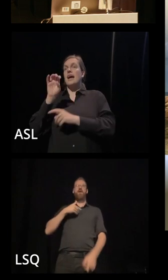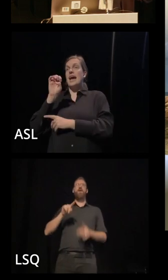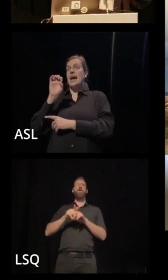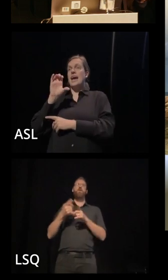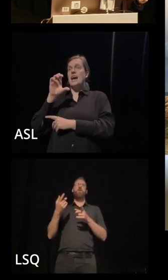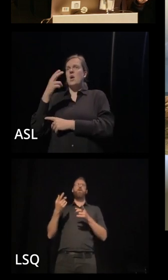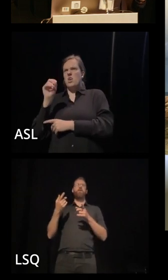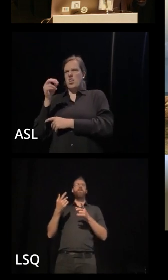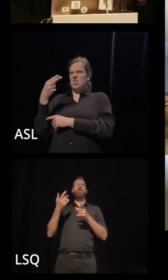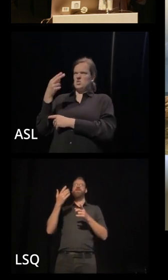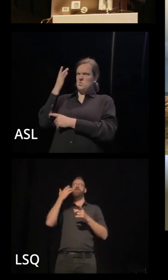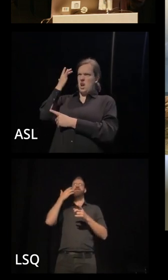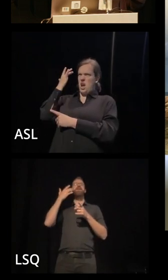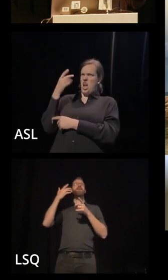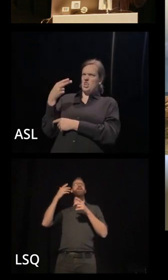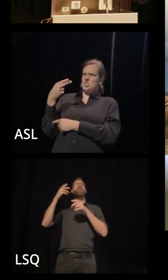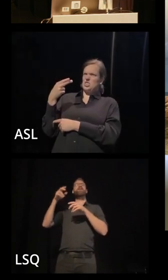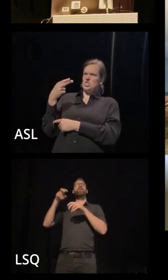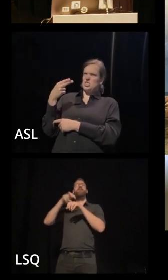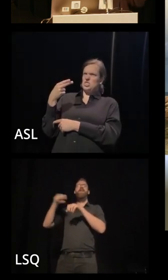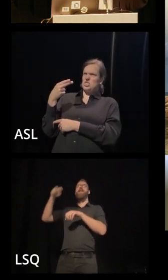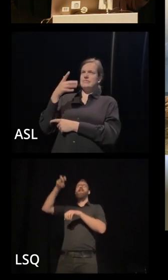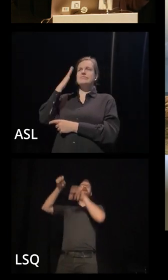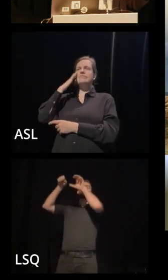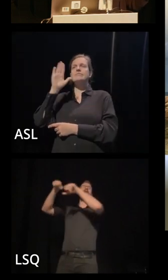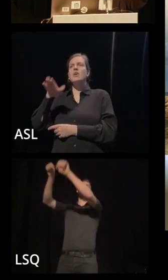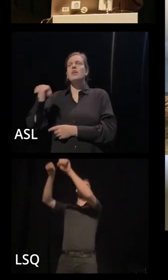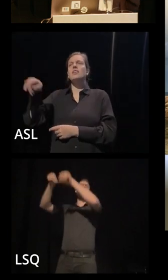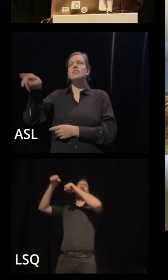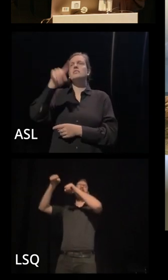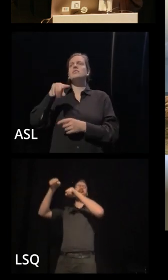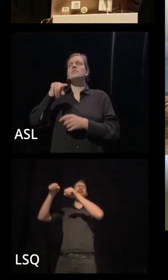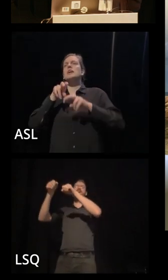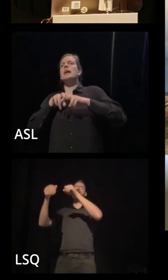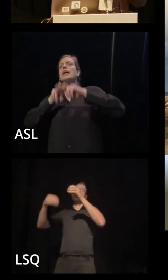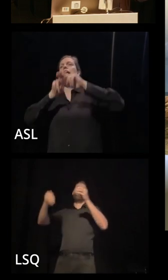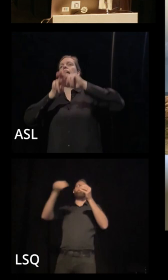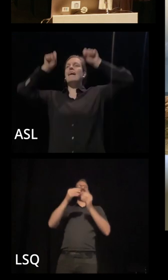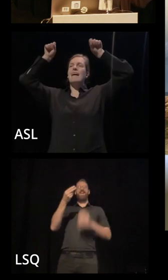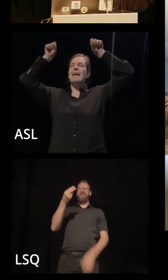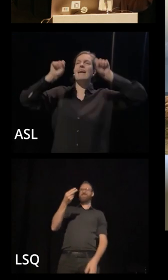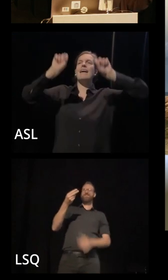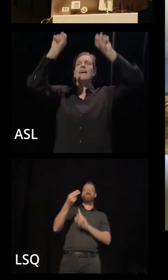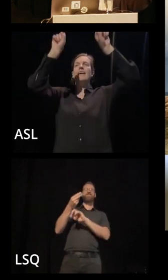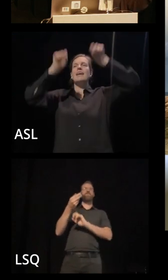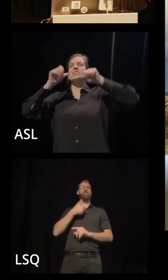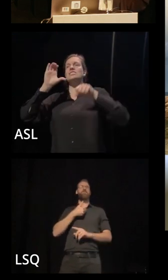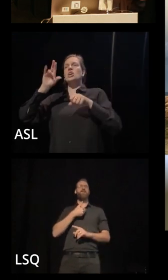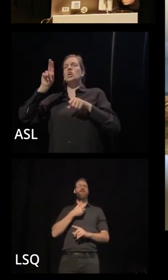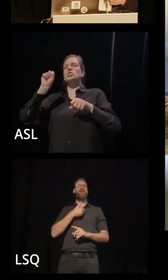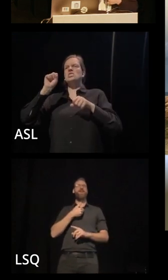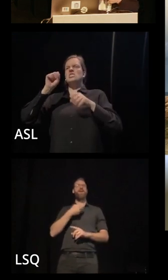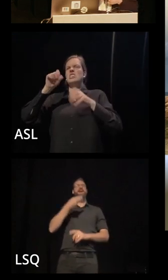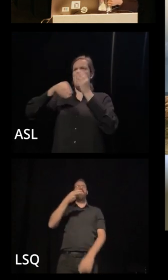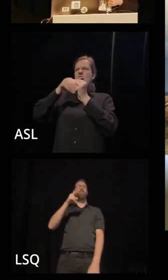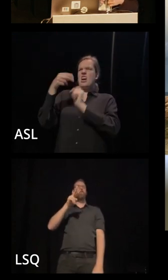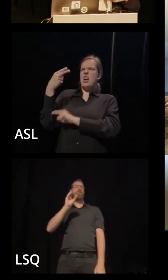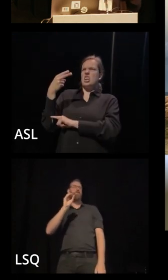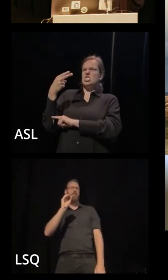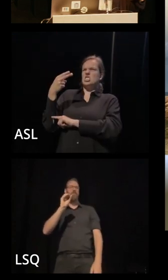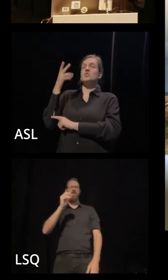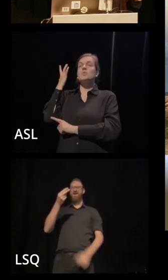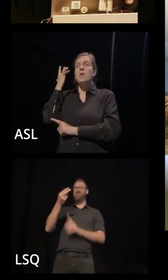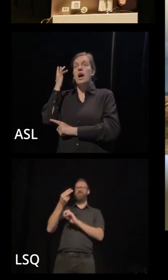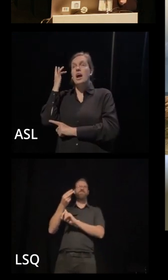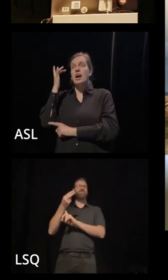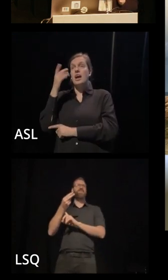barre de trapèze au centre du haut d'écosystème pour formuler le H2O à travers un appareil surdimensionné qui va